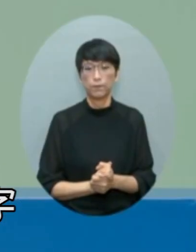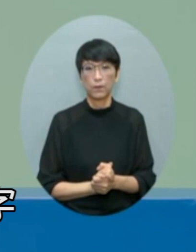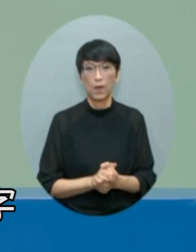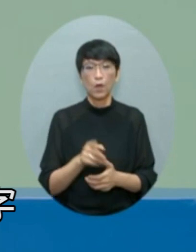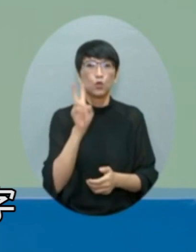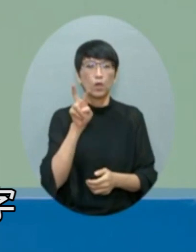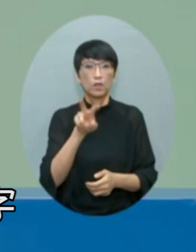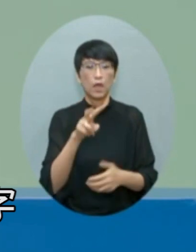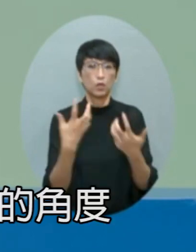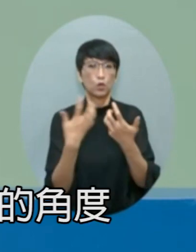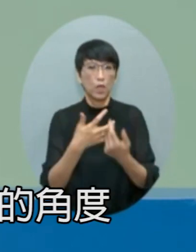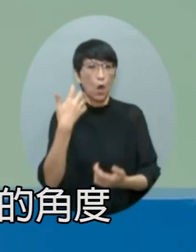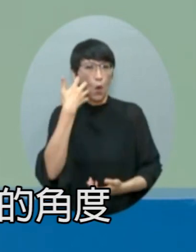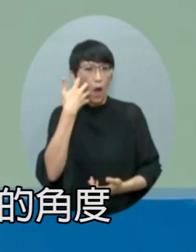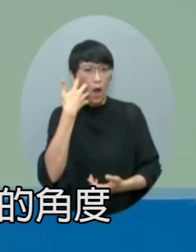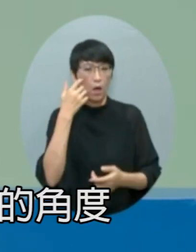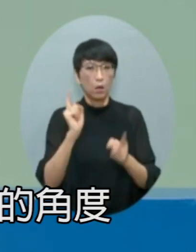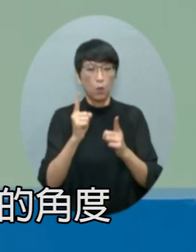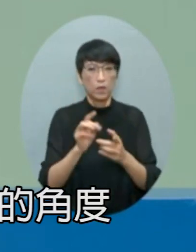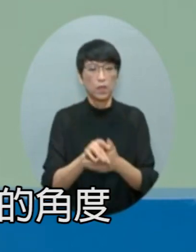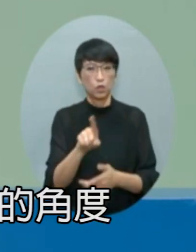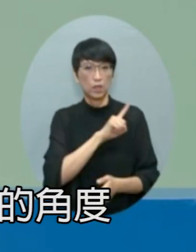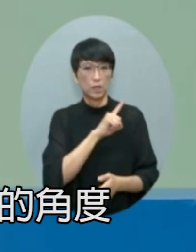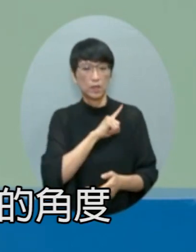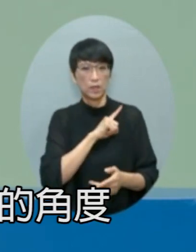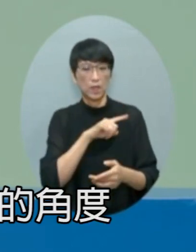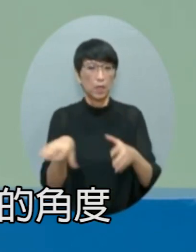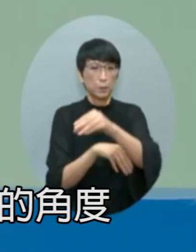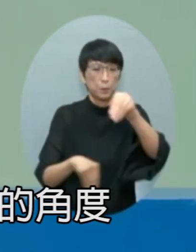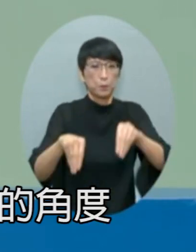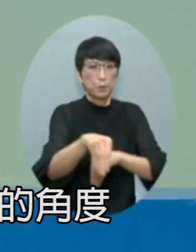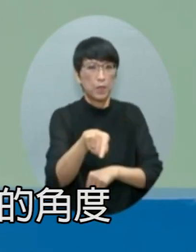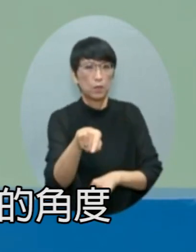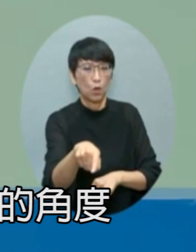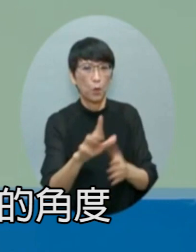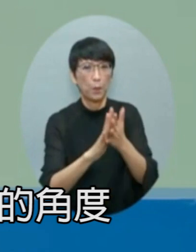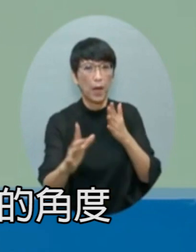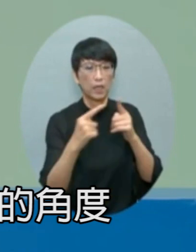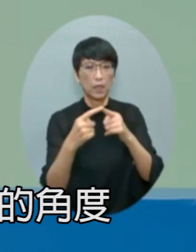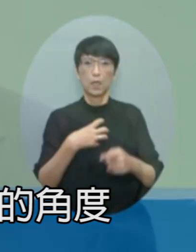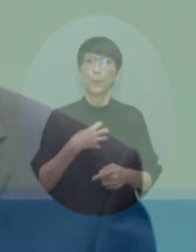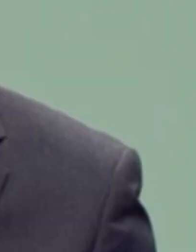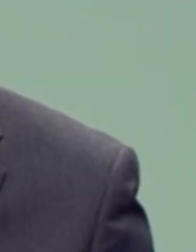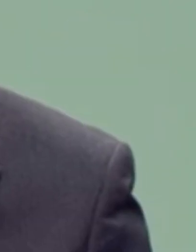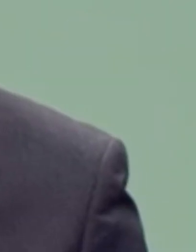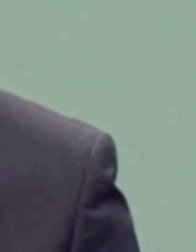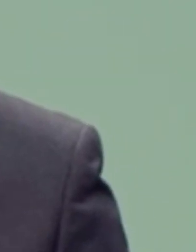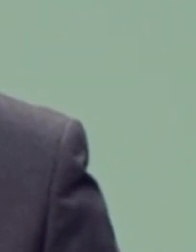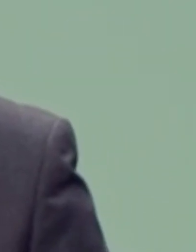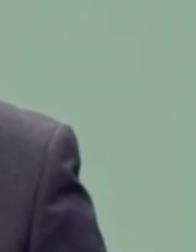冰冰睇数字啊？定係好感性，將自己代入喺輪候公屋嗰個人嘅角度啦。我係根